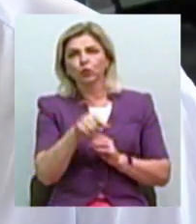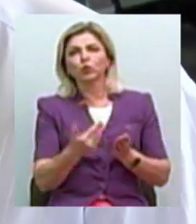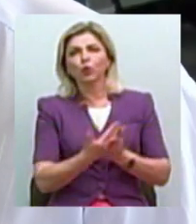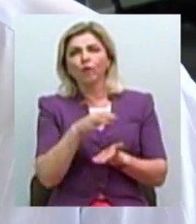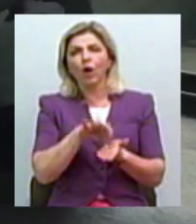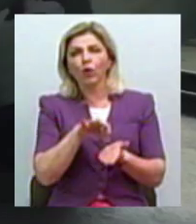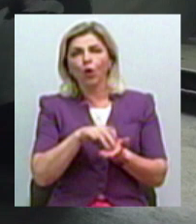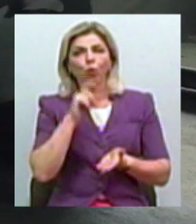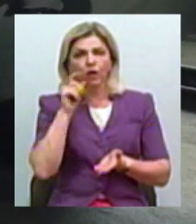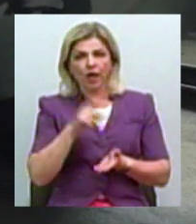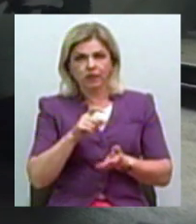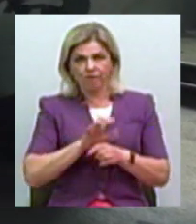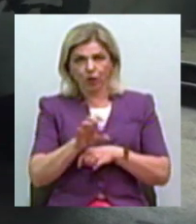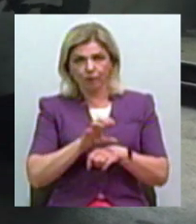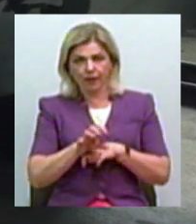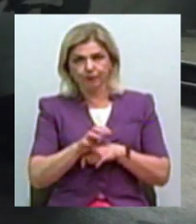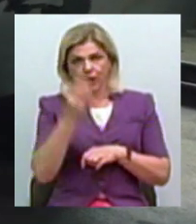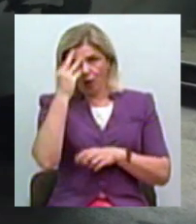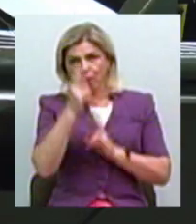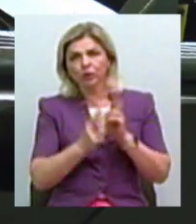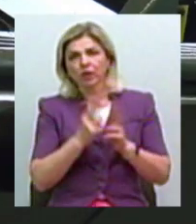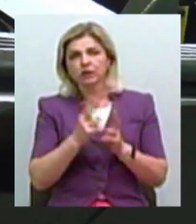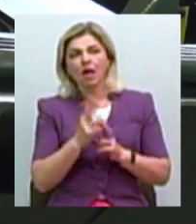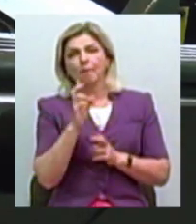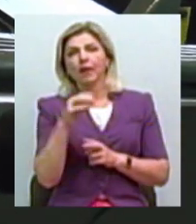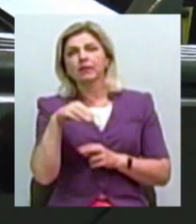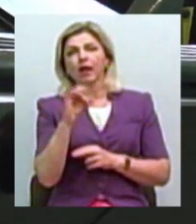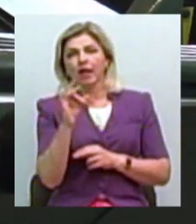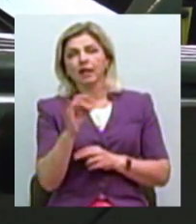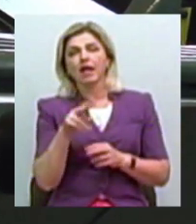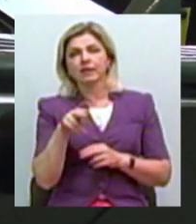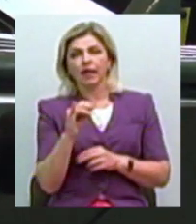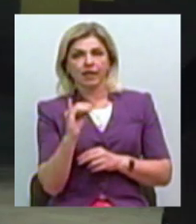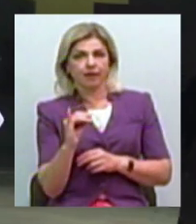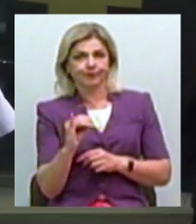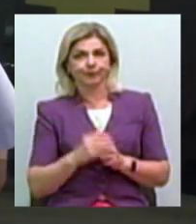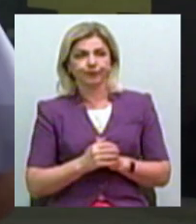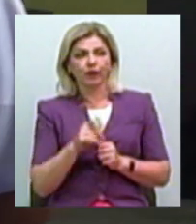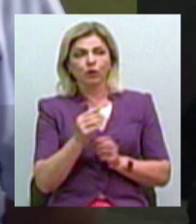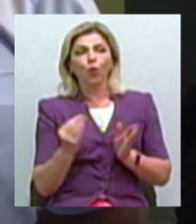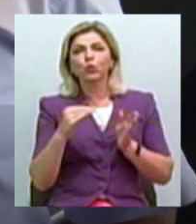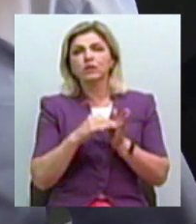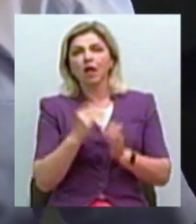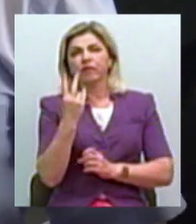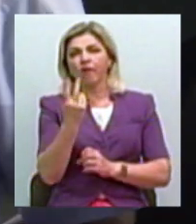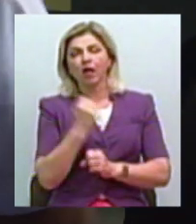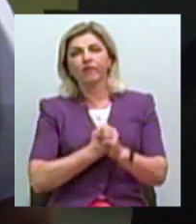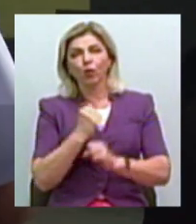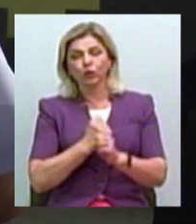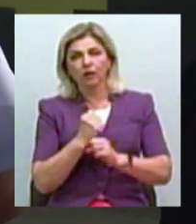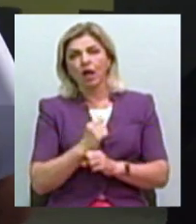українського виробництва. Модернізували на підприємстві і БТР-70ДІ. Встановлено два двигуна «Івека»,